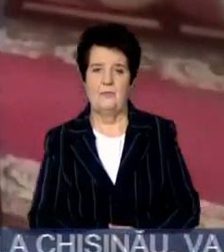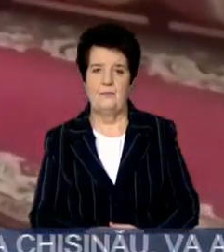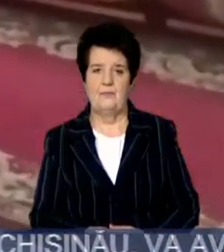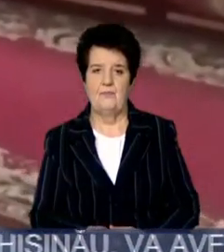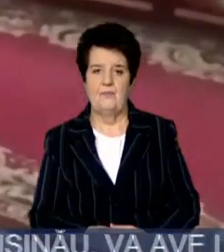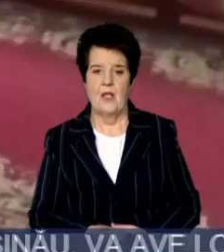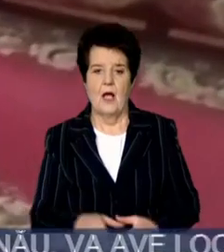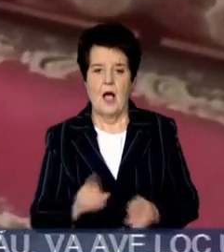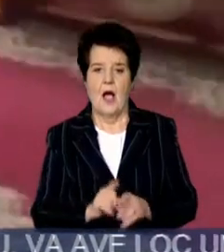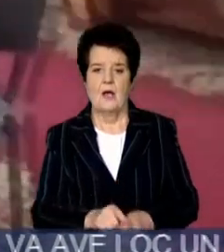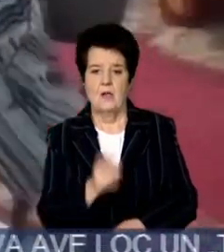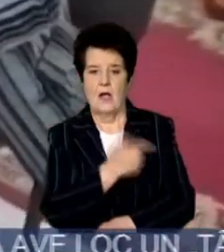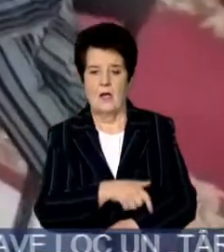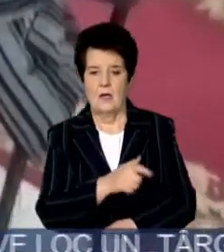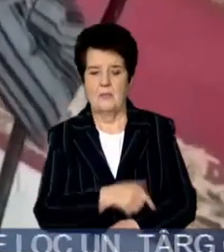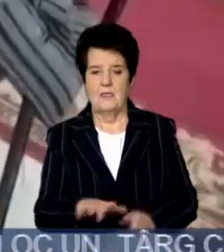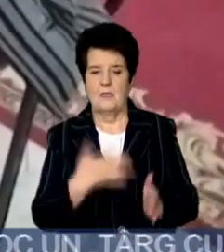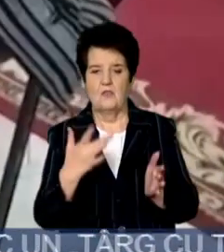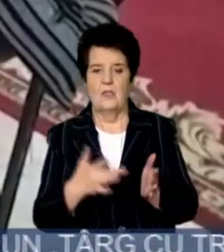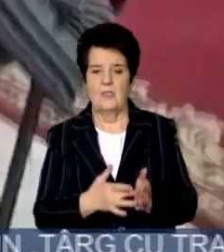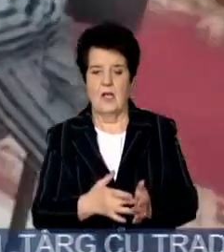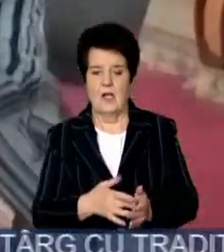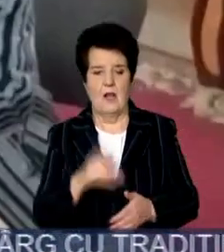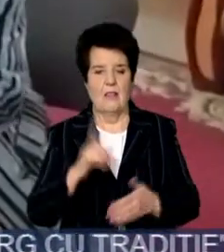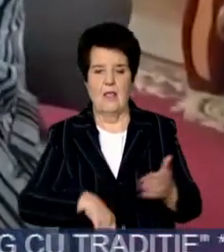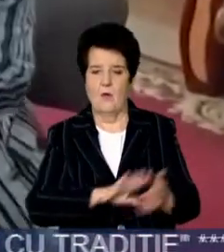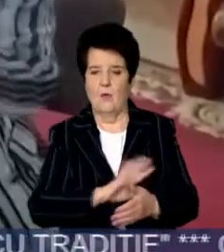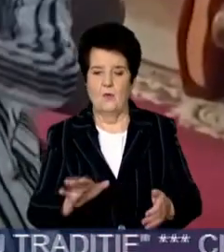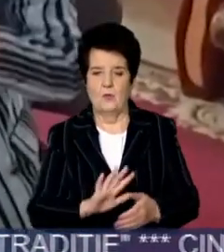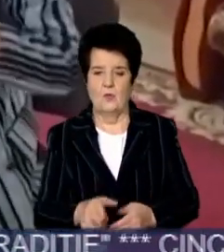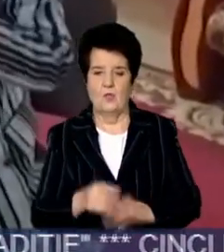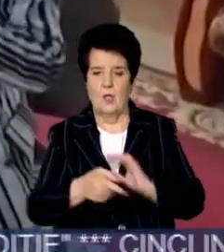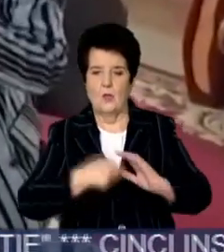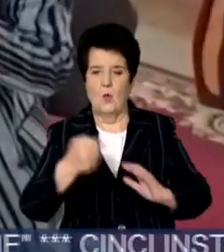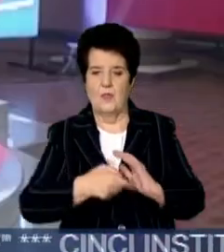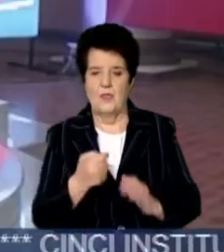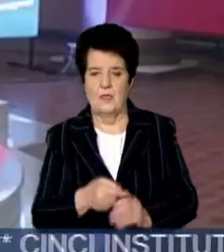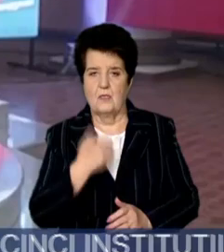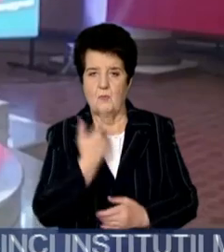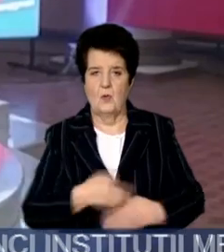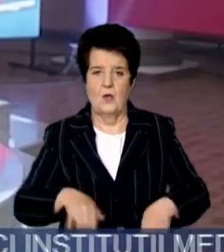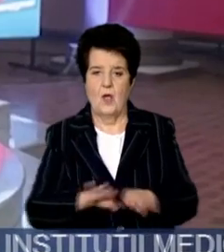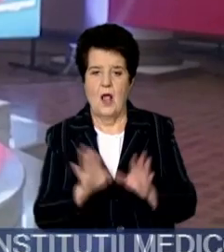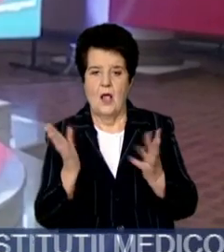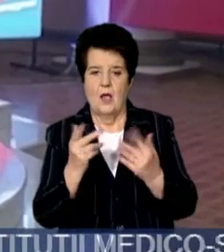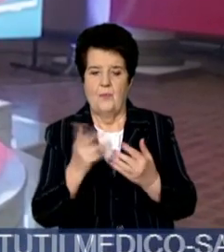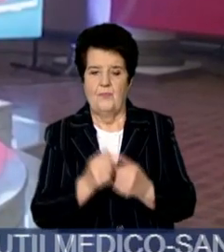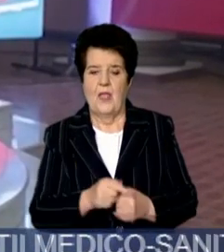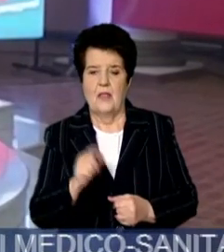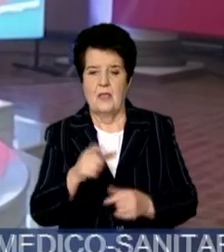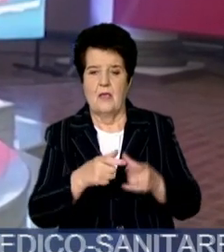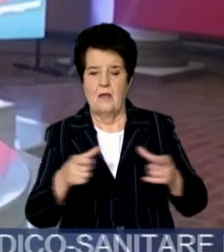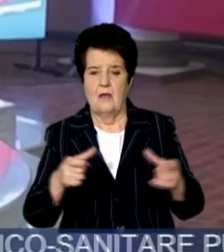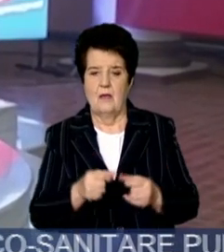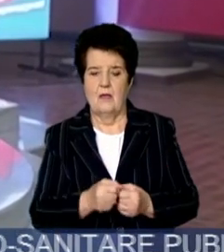așa zise a comisiei electorală centrală a nerecunoscutei republici populare donețca anunțat după încheierea numărării buletinelor de votcă